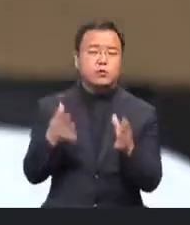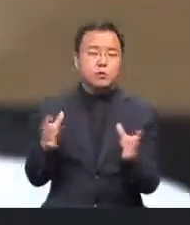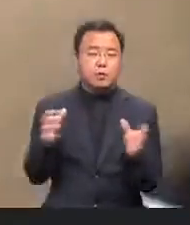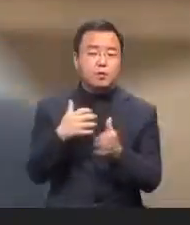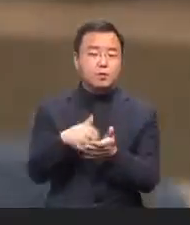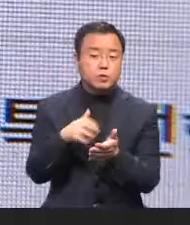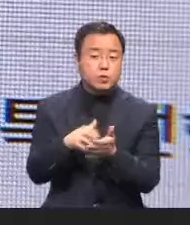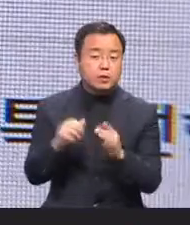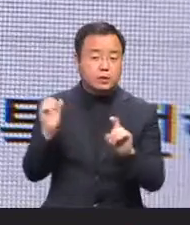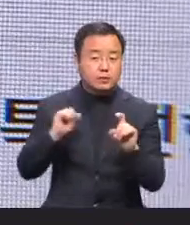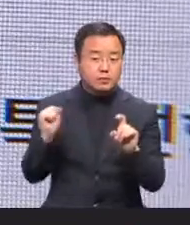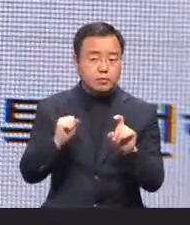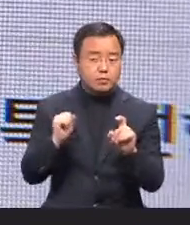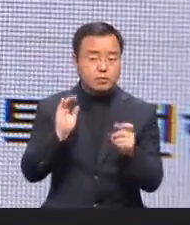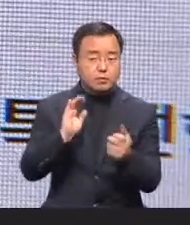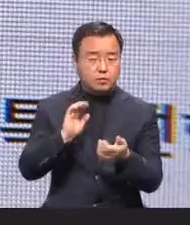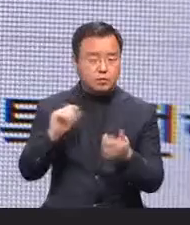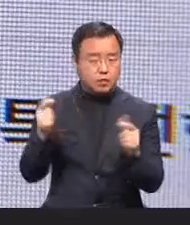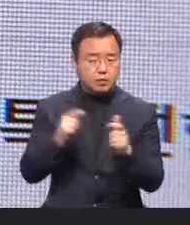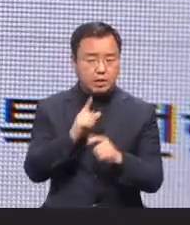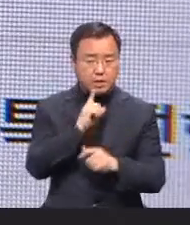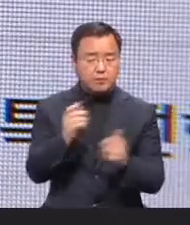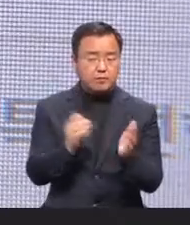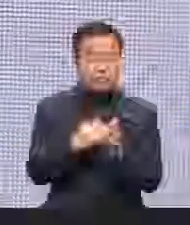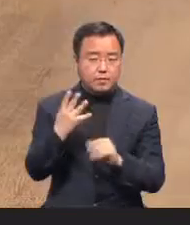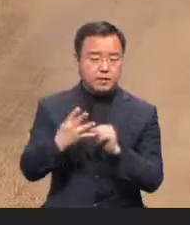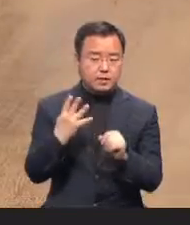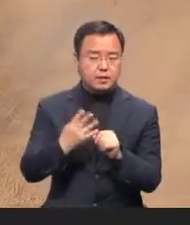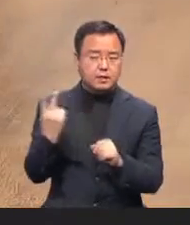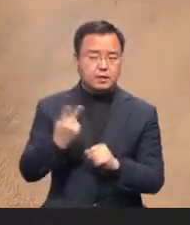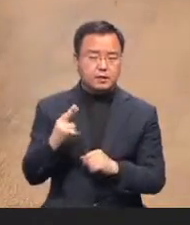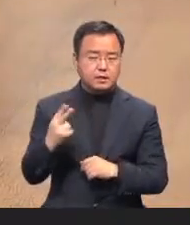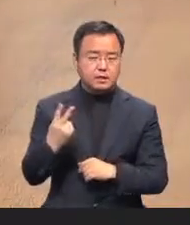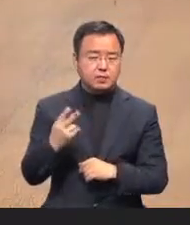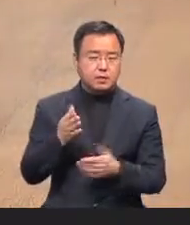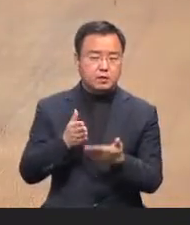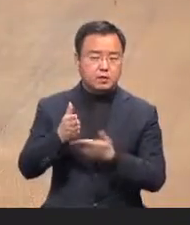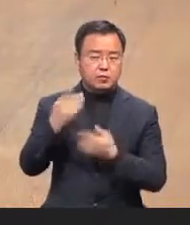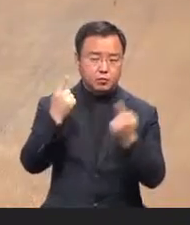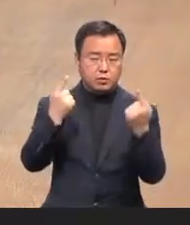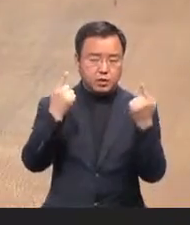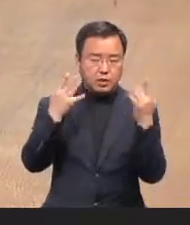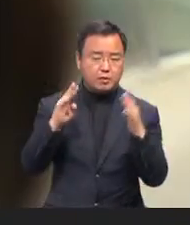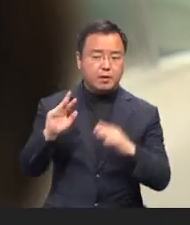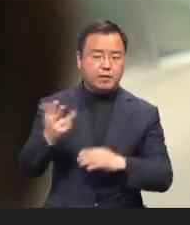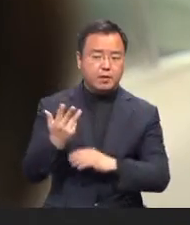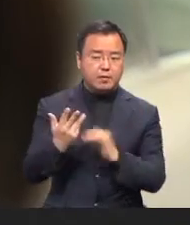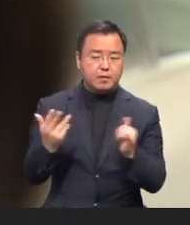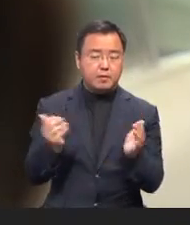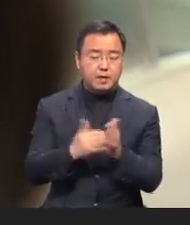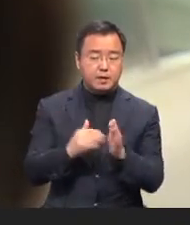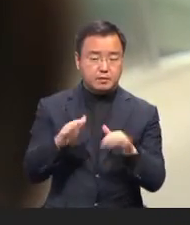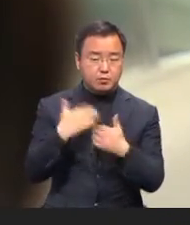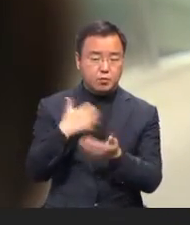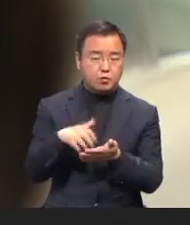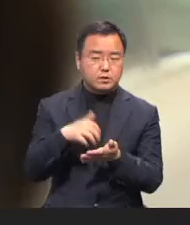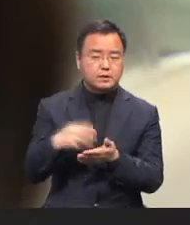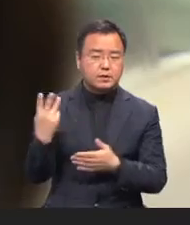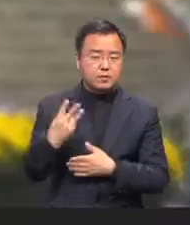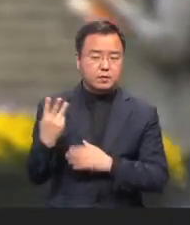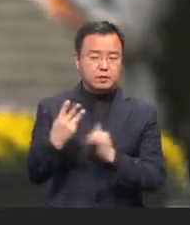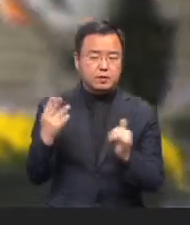내외로 이루어져 4년제 대학에서 총 2천 200명 전문대학에서 800 명 등 총 3000명의 정원을 줄이게